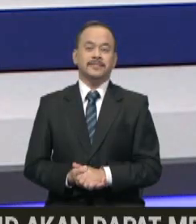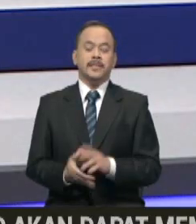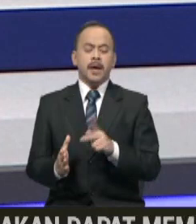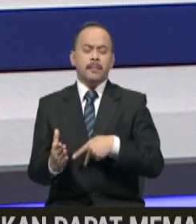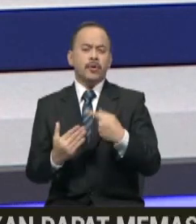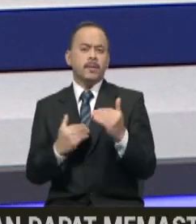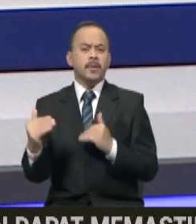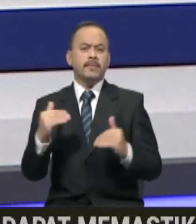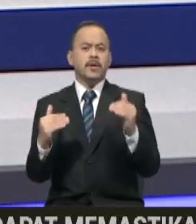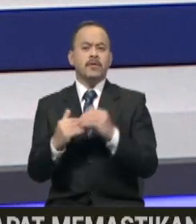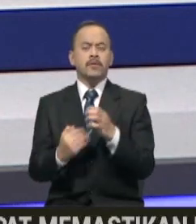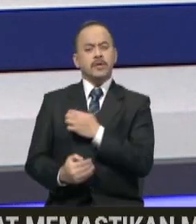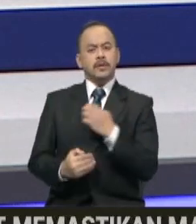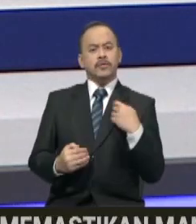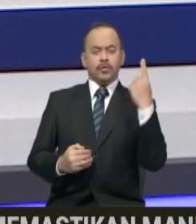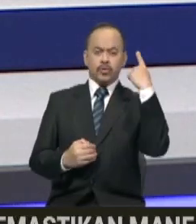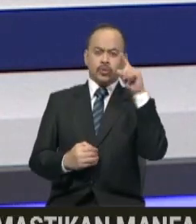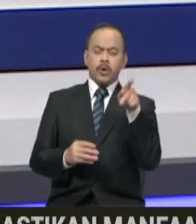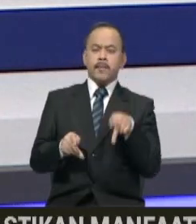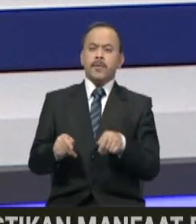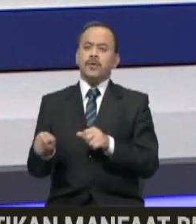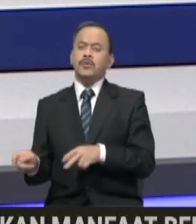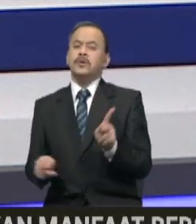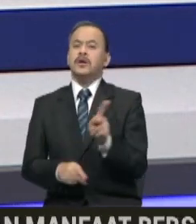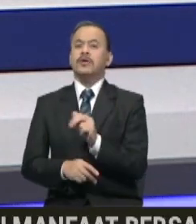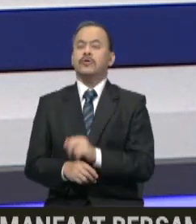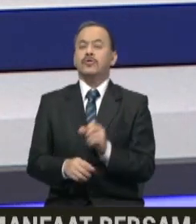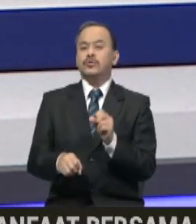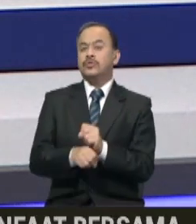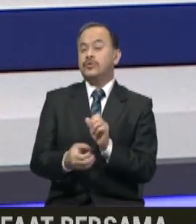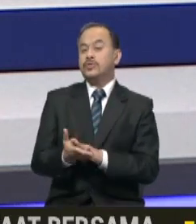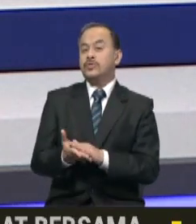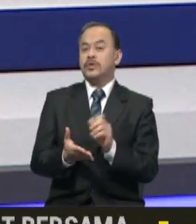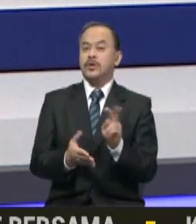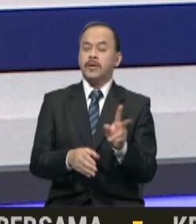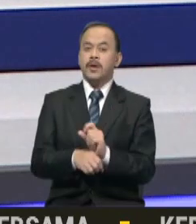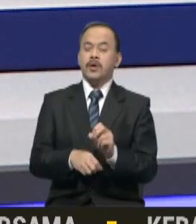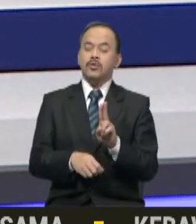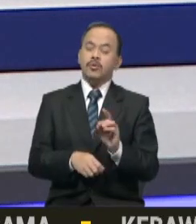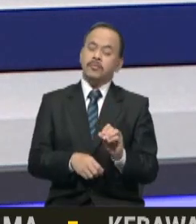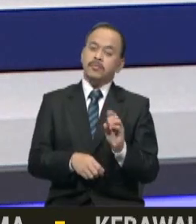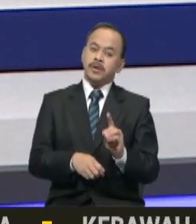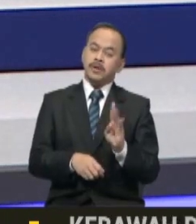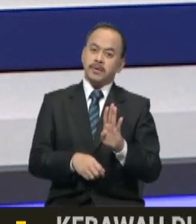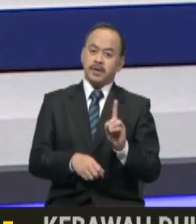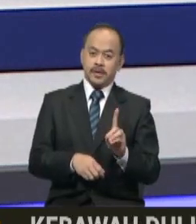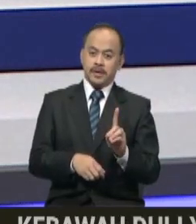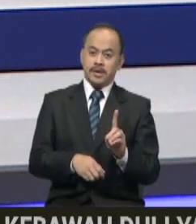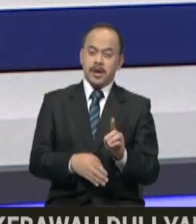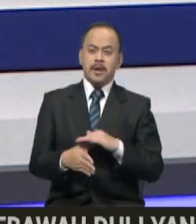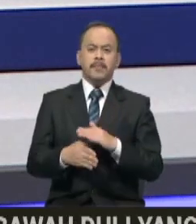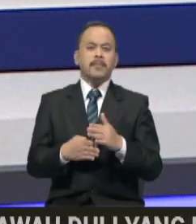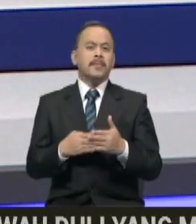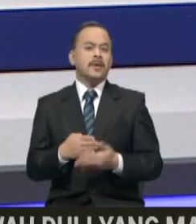Program Pembangunan Eksekutif bagi Pengurus Kanan Anjuran Sekolah Perniagaan dan Ekonomi Universiti Brunei Darussalam UBD